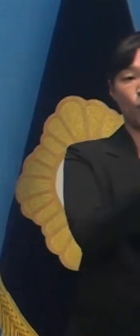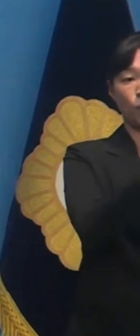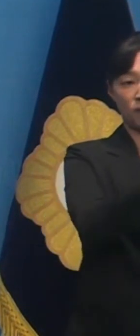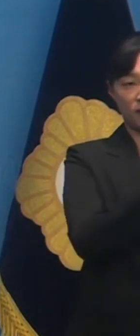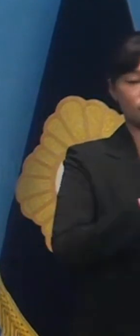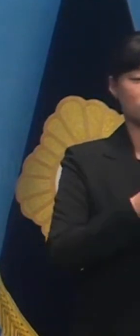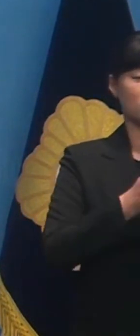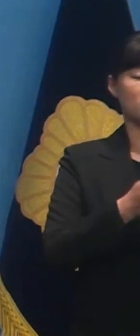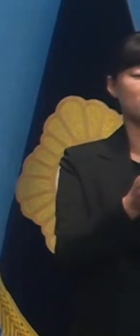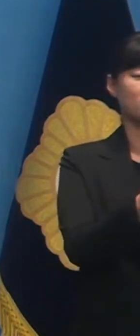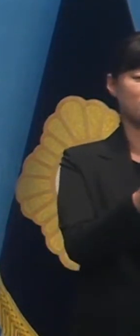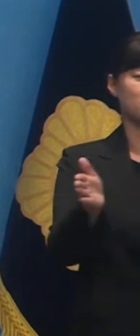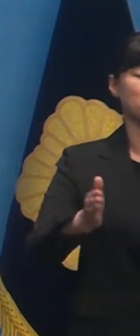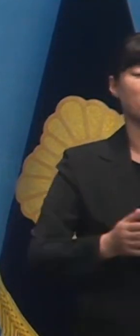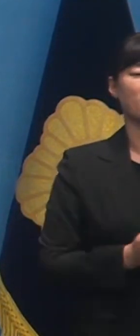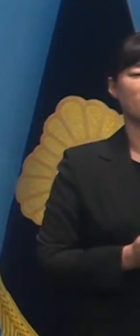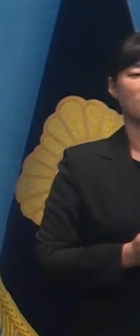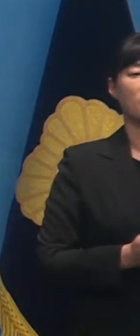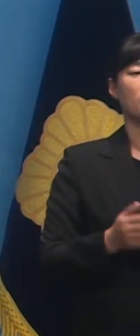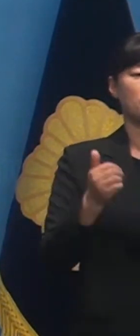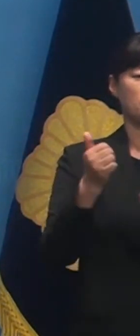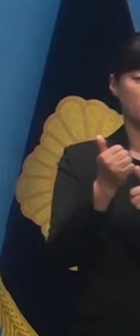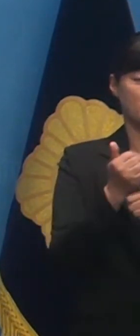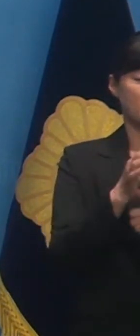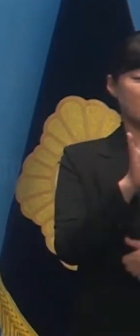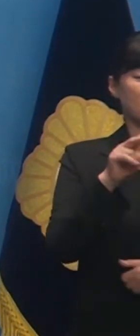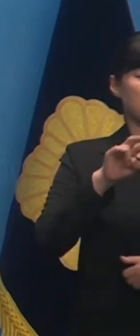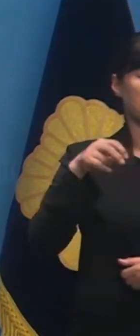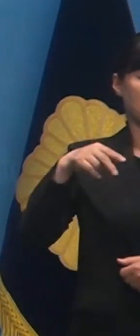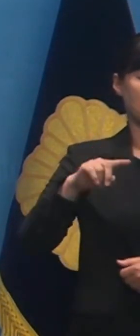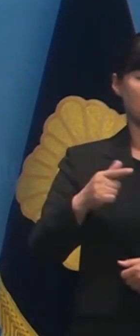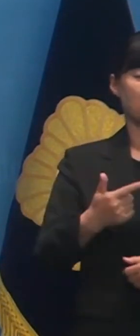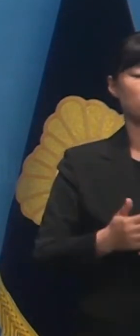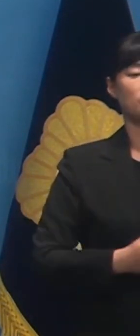진부당 브리핑 시작하겠습니다. 부대변인 이미선입니다.